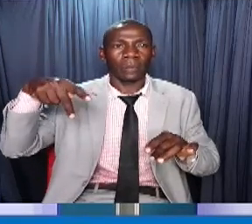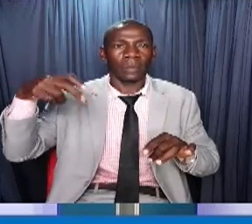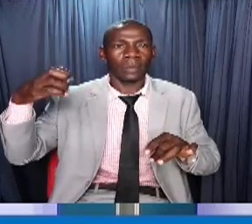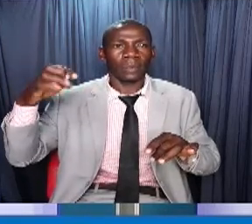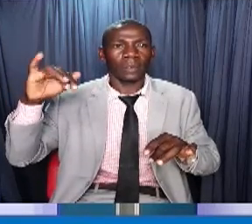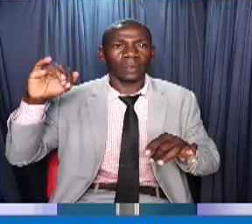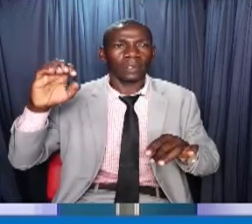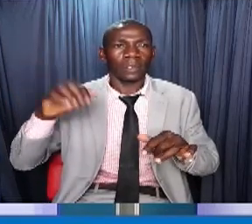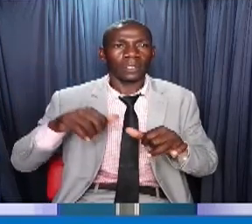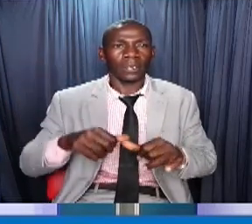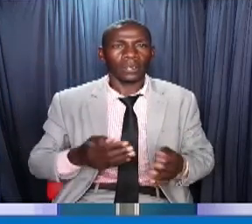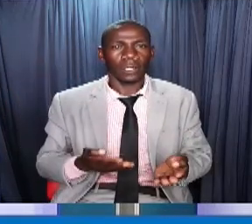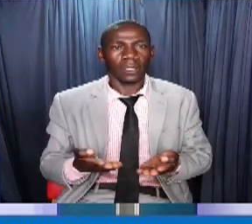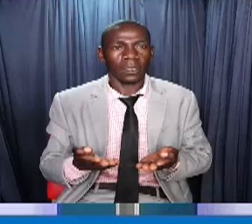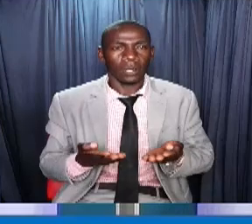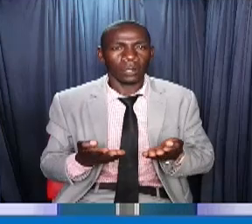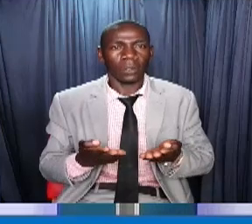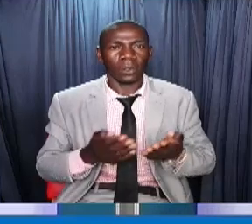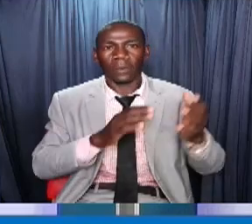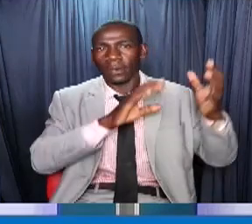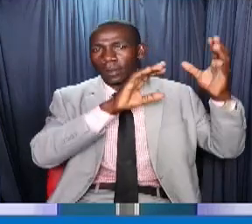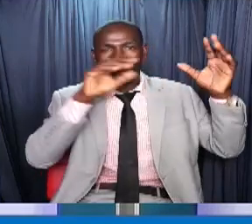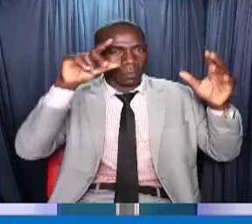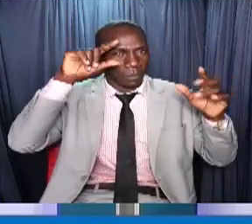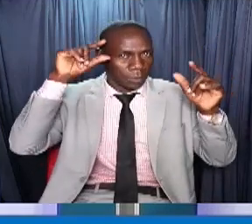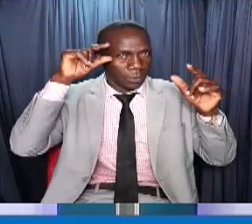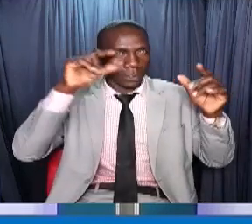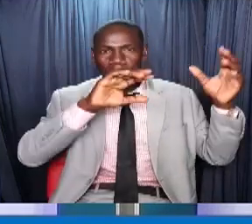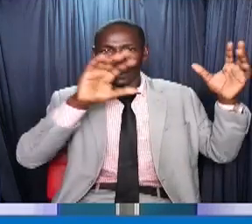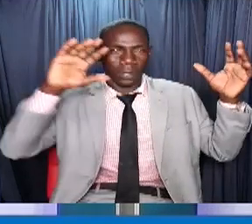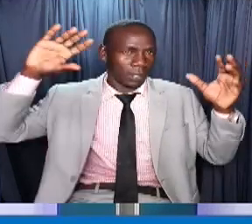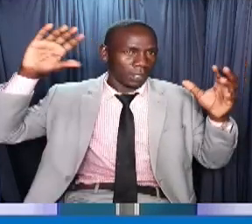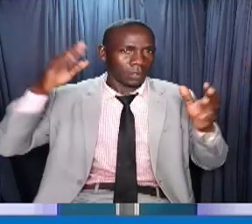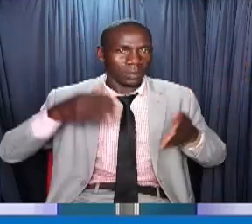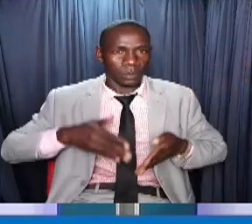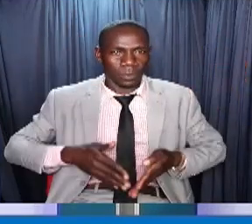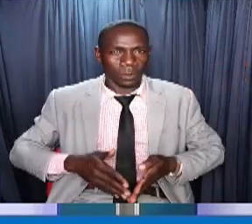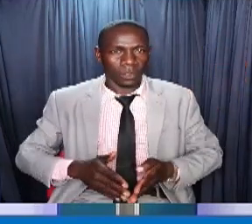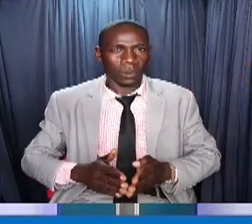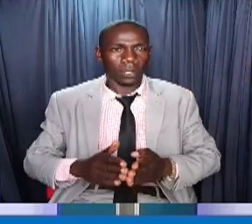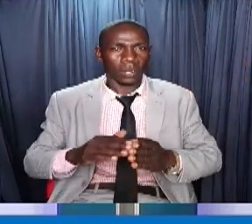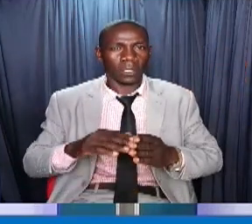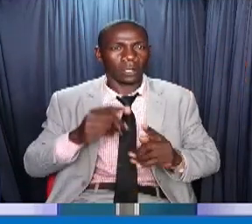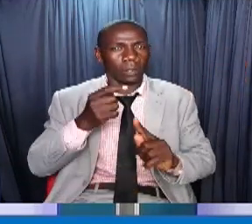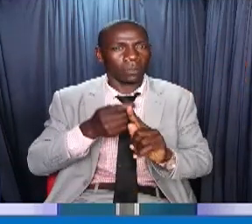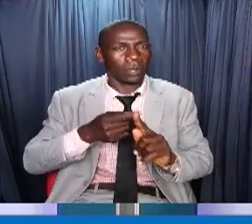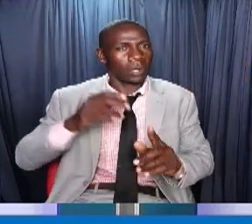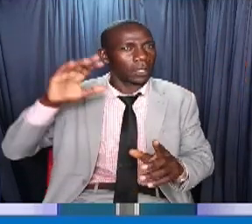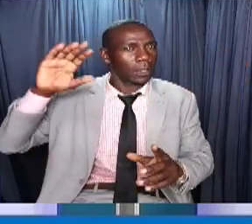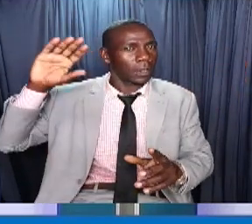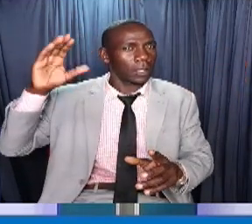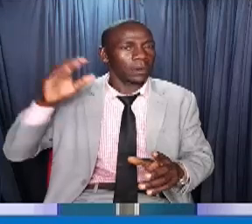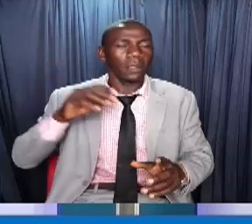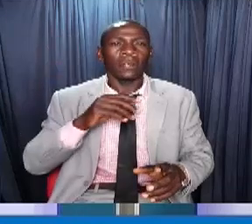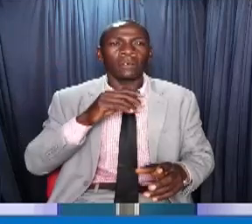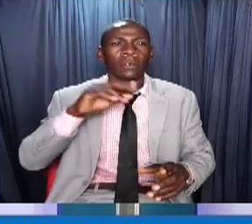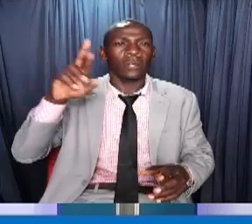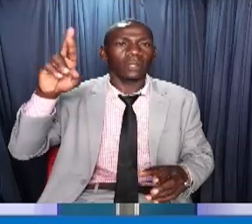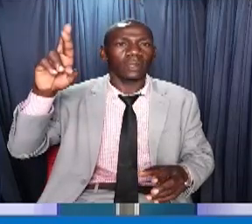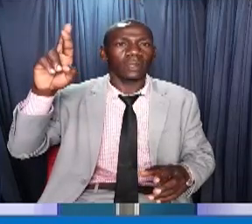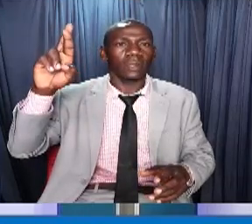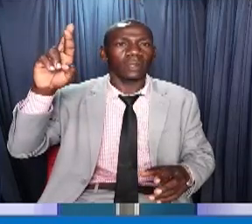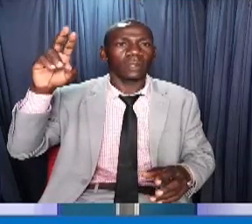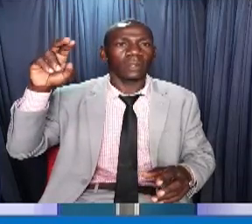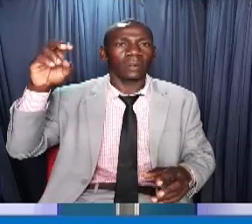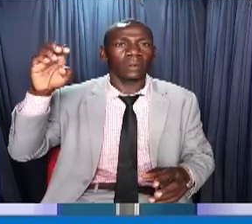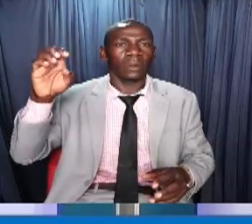anaishi Likoni Mombasa katika gatuzi la Mombasa. Alizaliwa Mwangulu katika gatuzi la Kwale. Baba yake ni Ruben Kalimbo